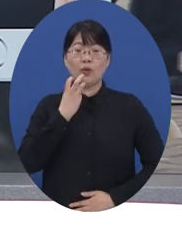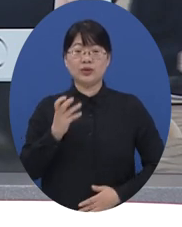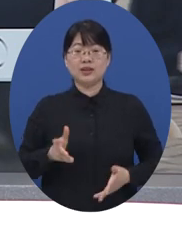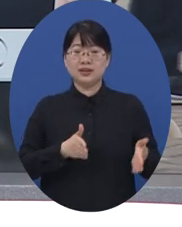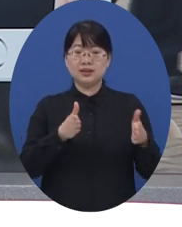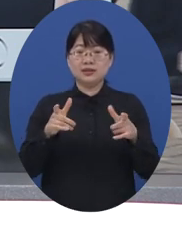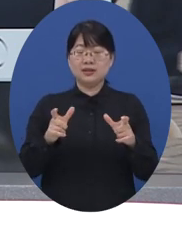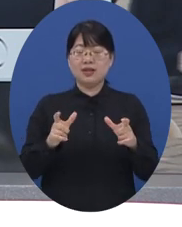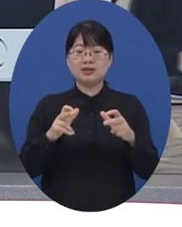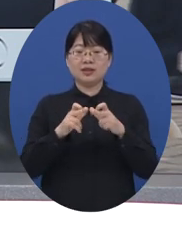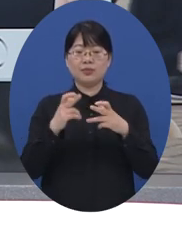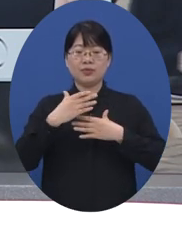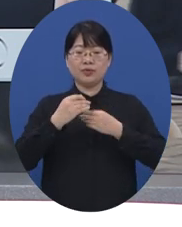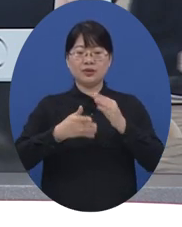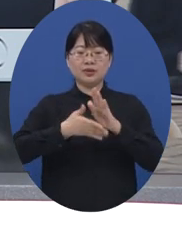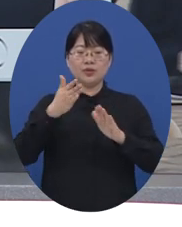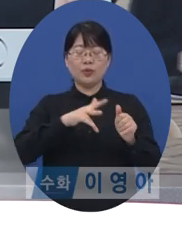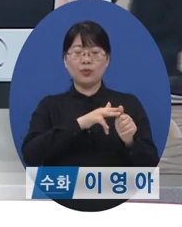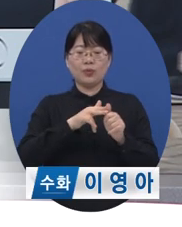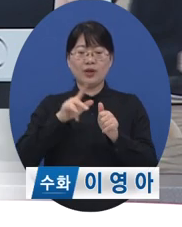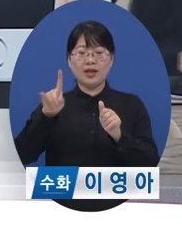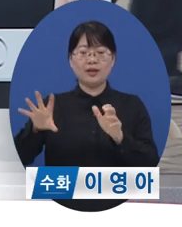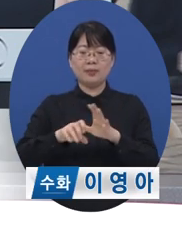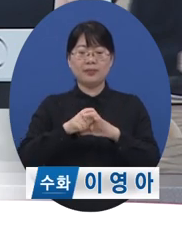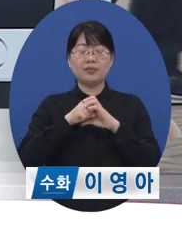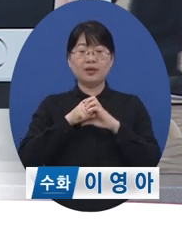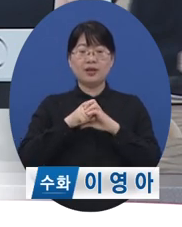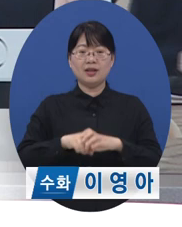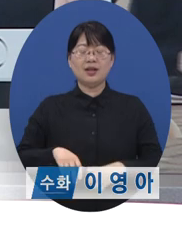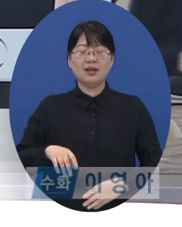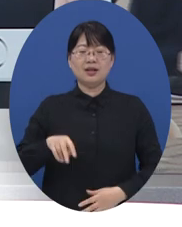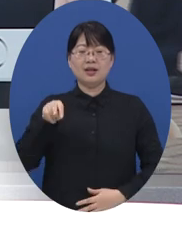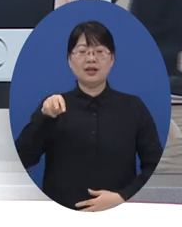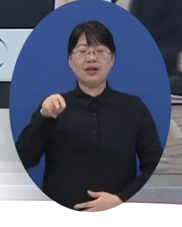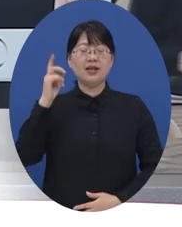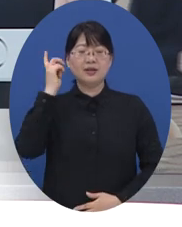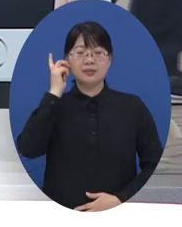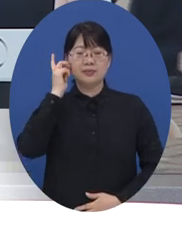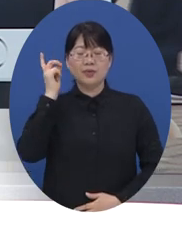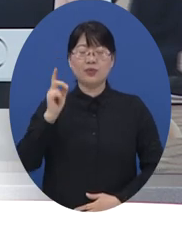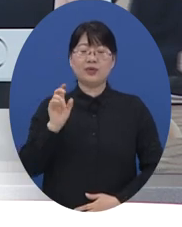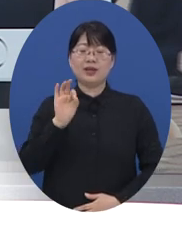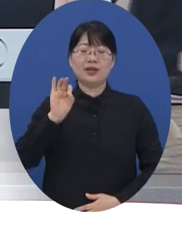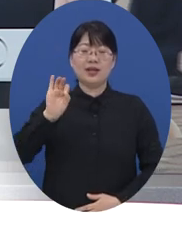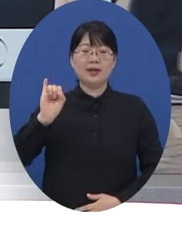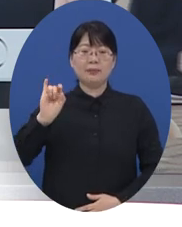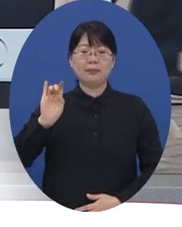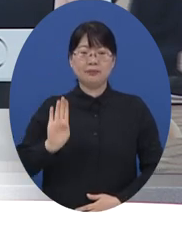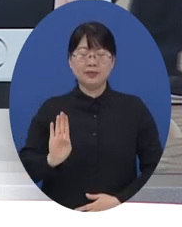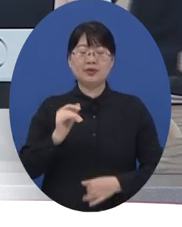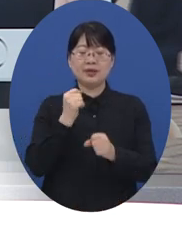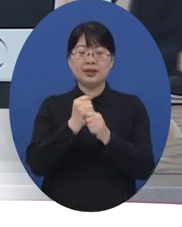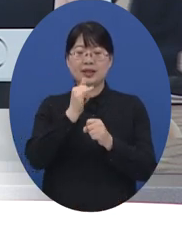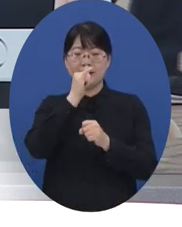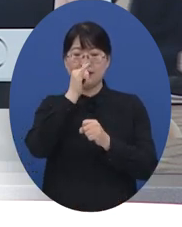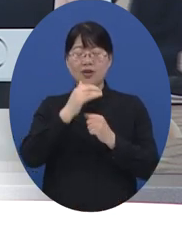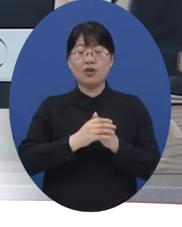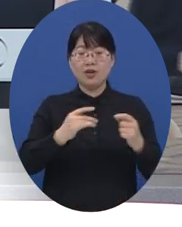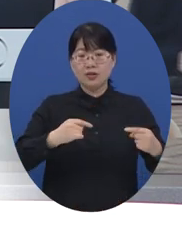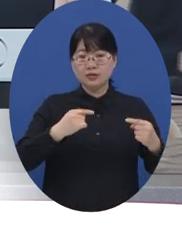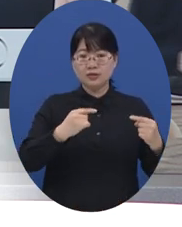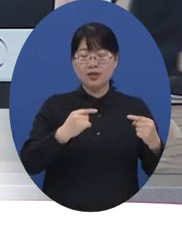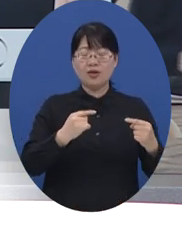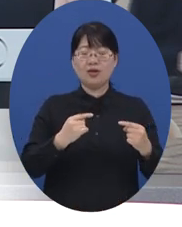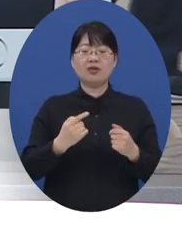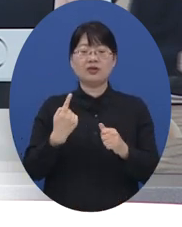경기 지역 장애인 편의시설 정보가 한 곳에 담긴 스마트폰 애플리케이션이 개발됩니다. 휠체어나 전동기기도 쉽게 드나들 수